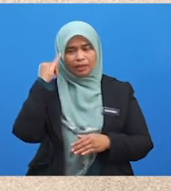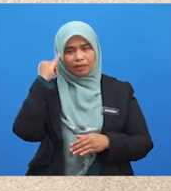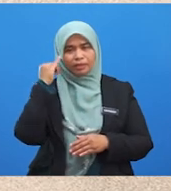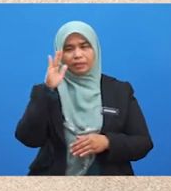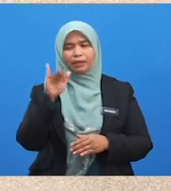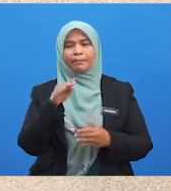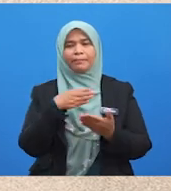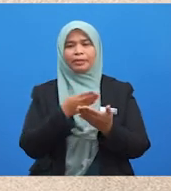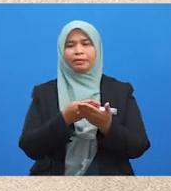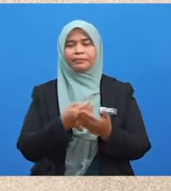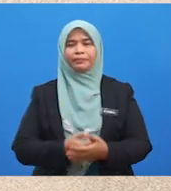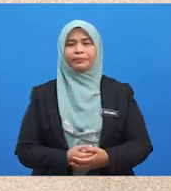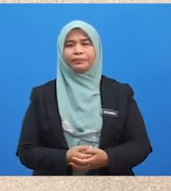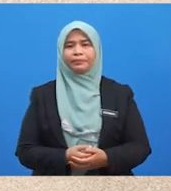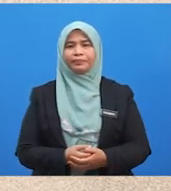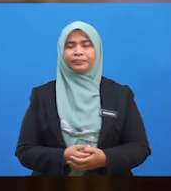bernas.